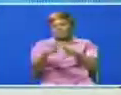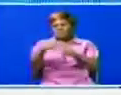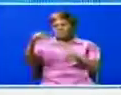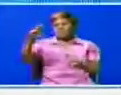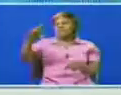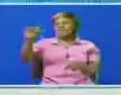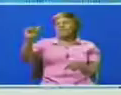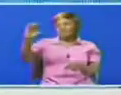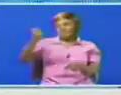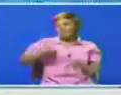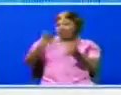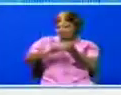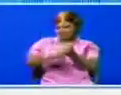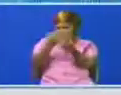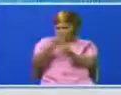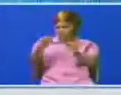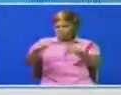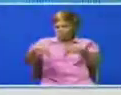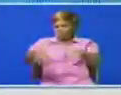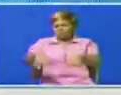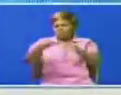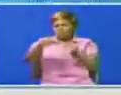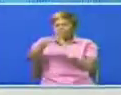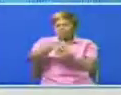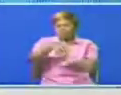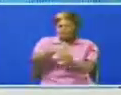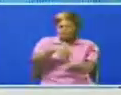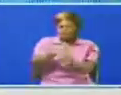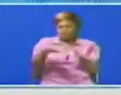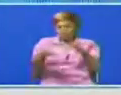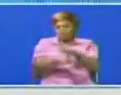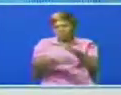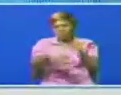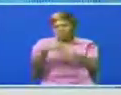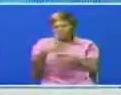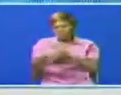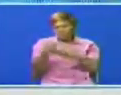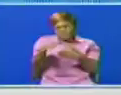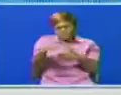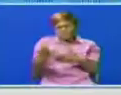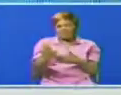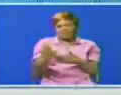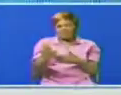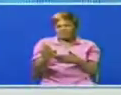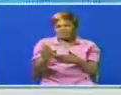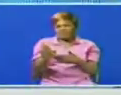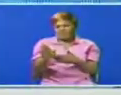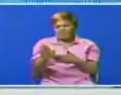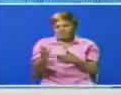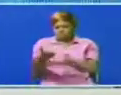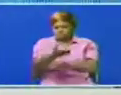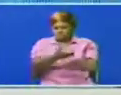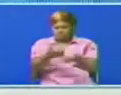huenda akachukua mamlaka ya uongozi katika chama cha ZANU PF baada hasa kuonekana sana kwenye shughuli zake kuingiliana